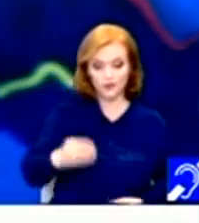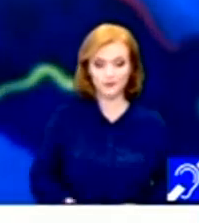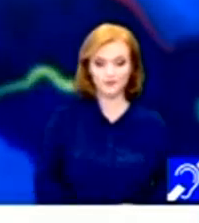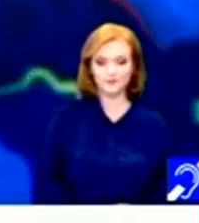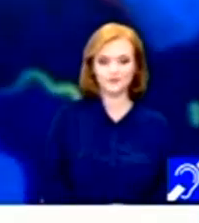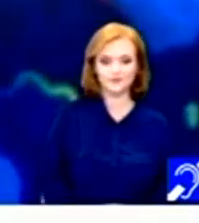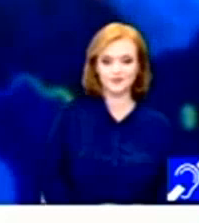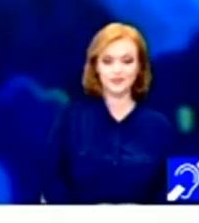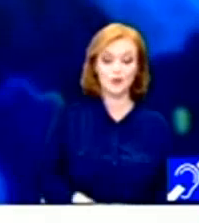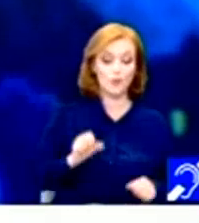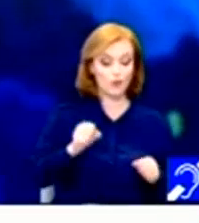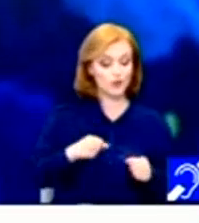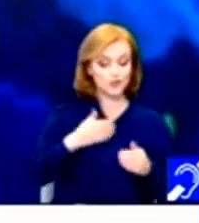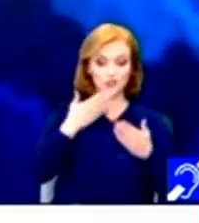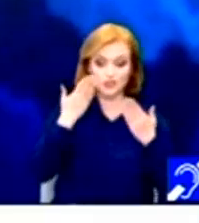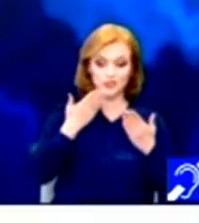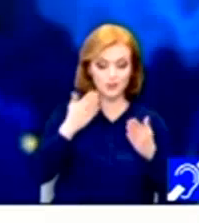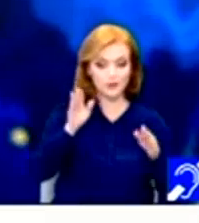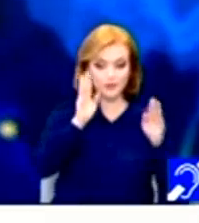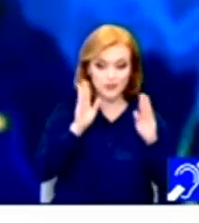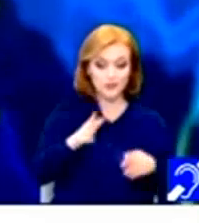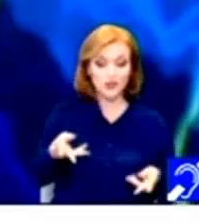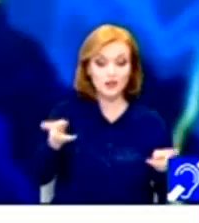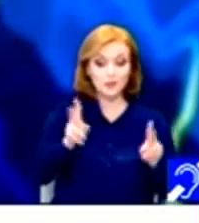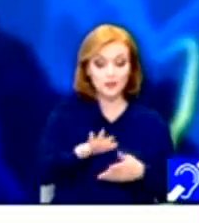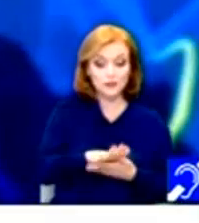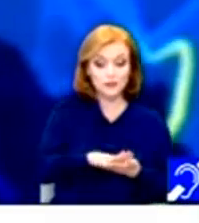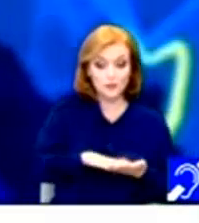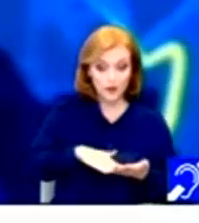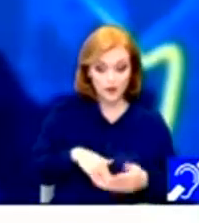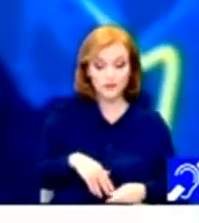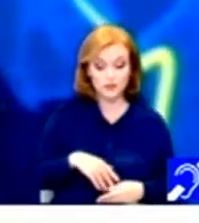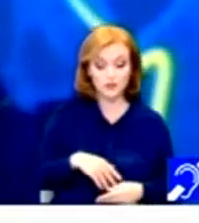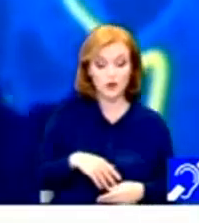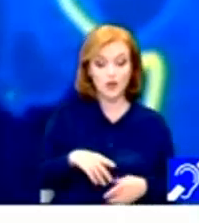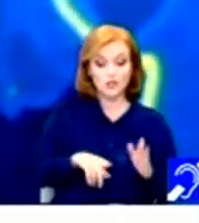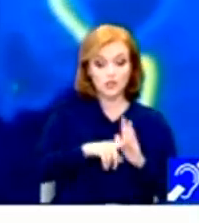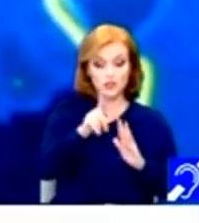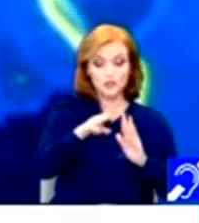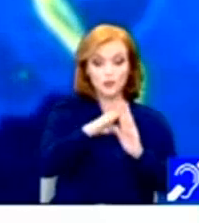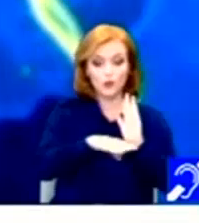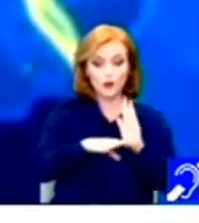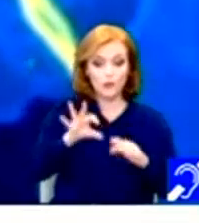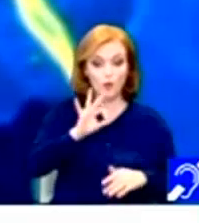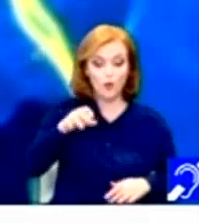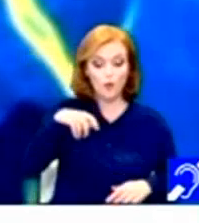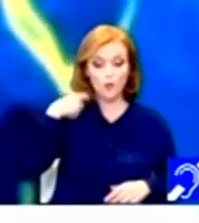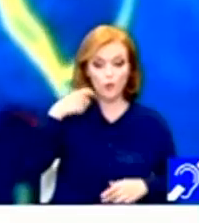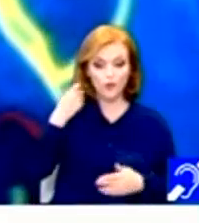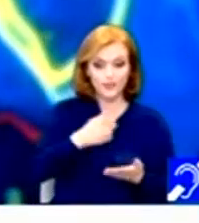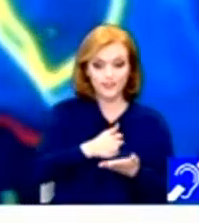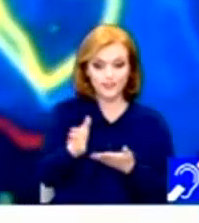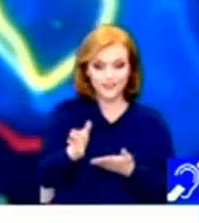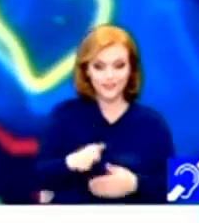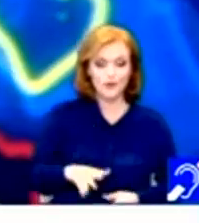unde așteptăm opiniile și comentariile dumneavoastră. Rămâneți cu TVR Moldova. În câteva minute încep dezbaterile electorale moderate de colegul